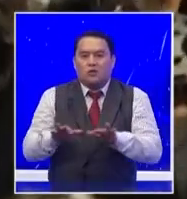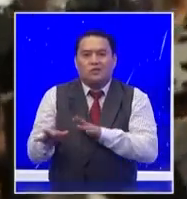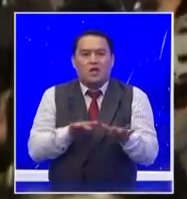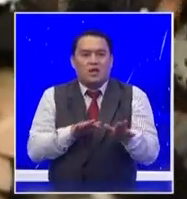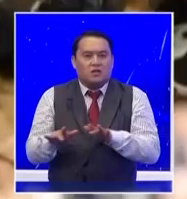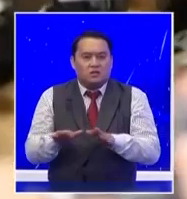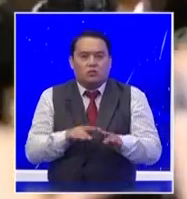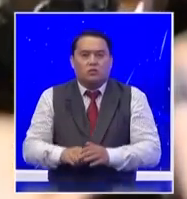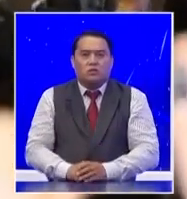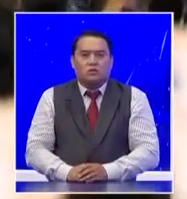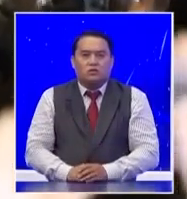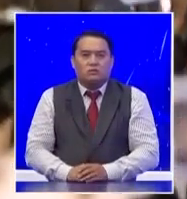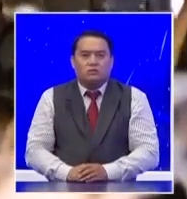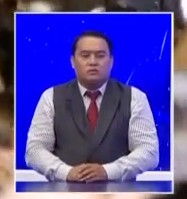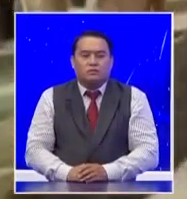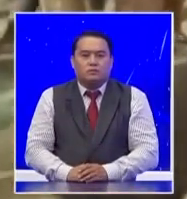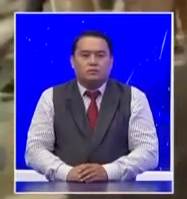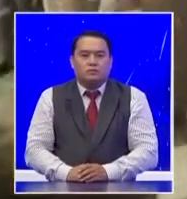частности, незаконных задержаниях.